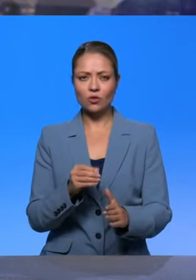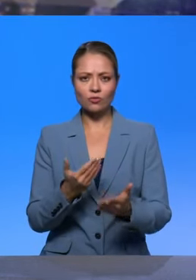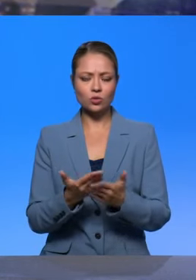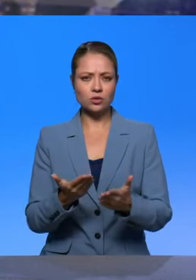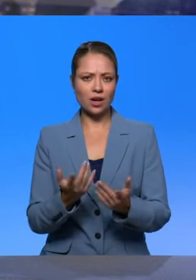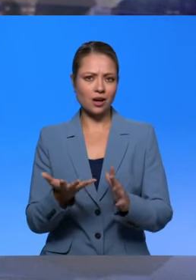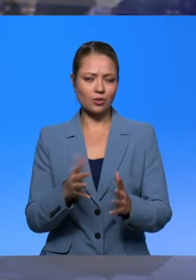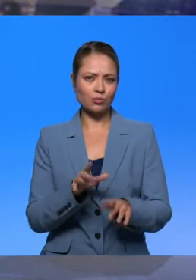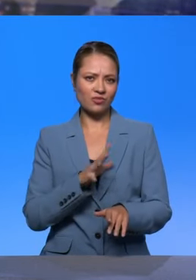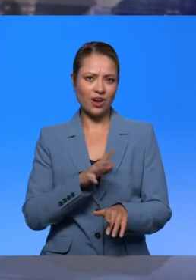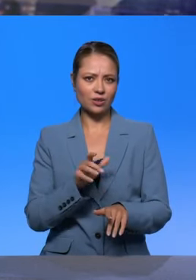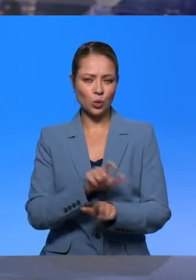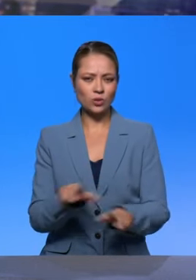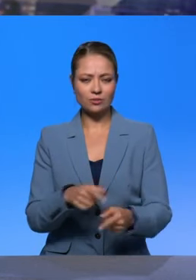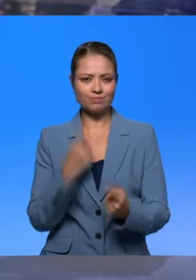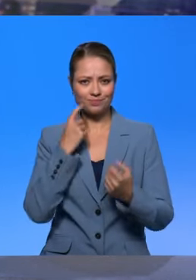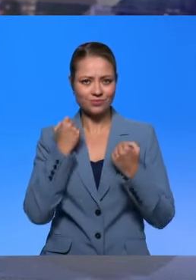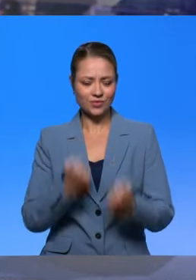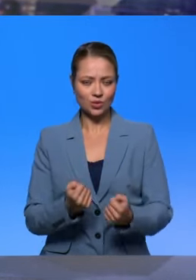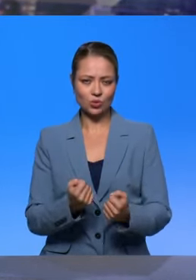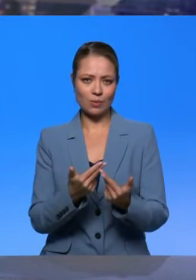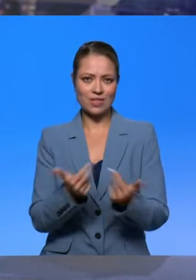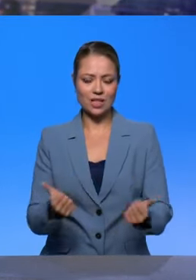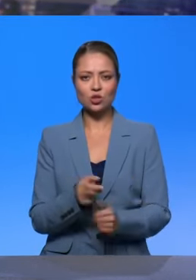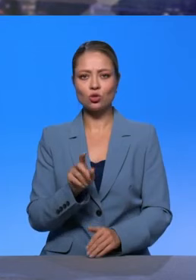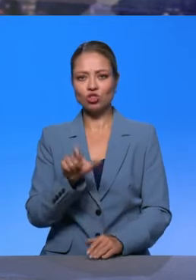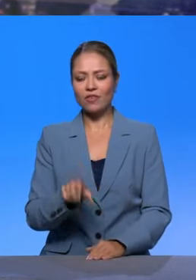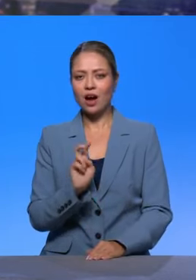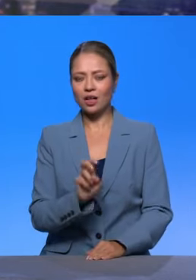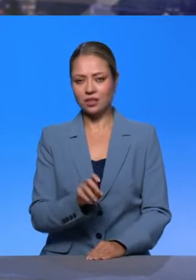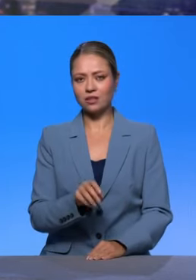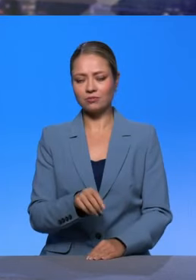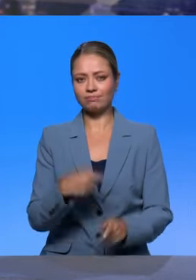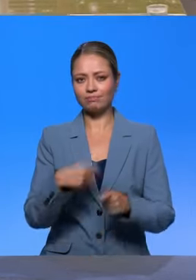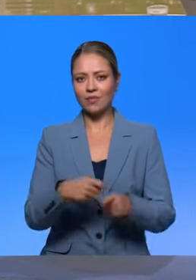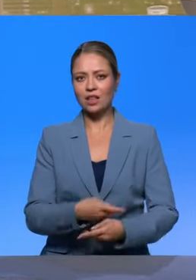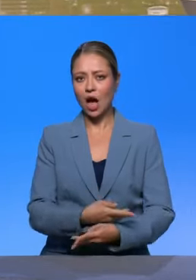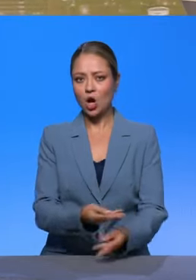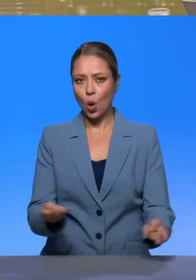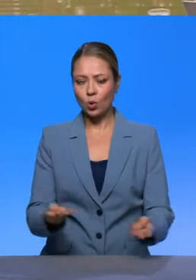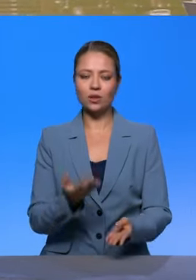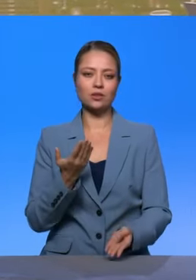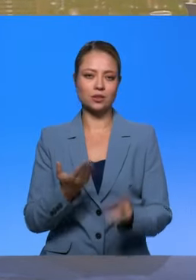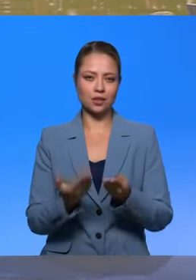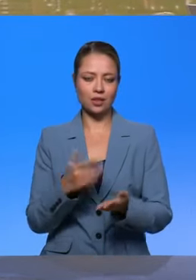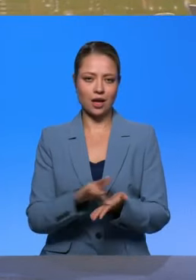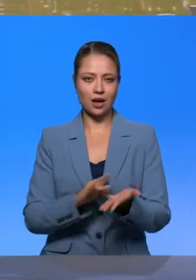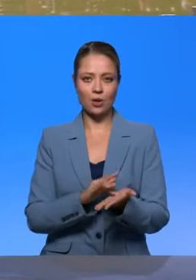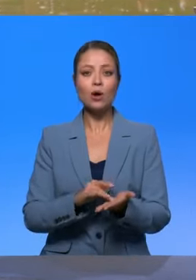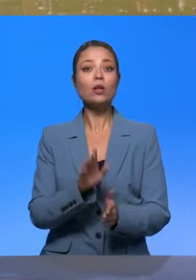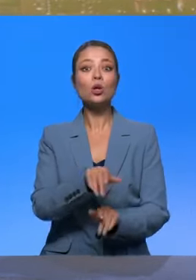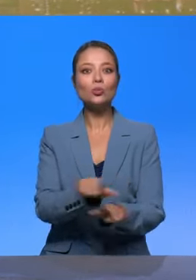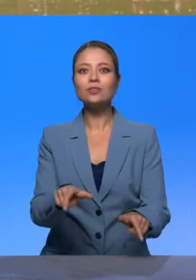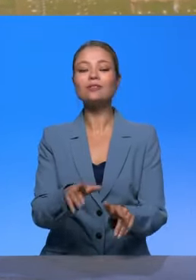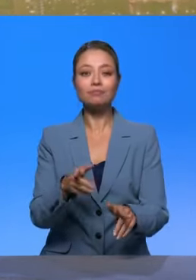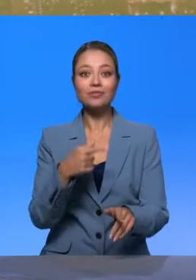что они ходили к тарологу или хироманту. Ну, не думаю, но это же есть даже голосуйте, мода. Голосуйте, друзья, у нас анонимно все, мы никого не